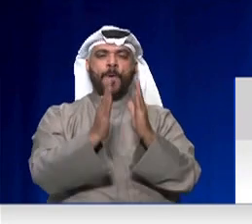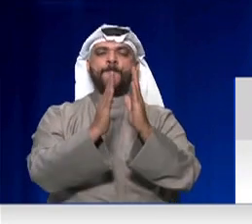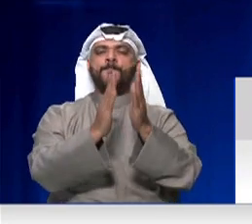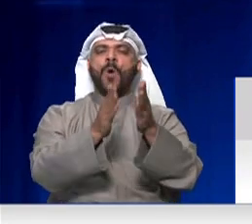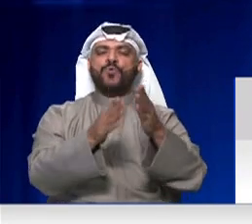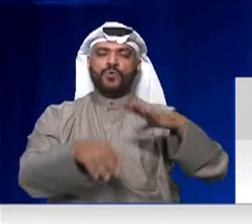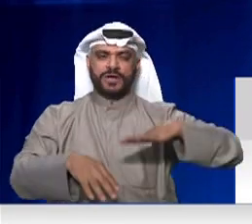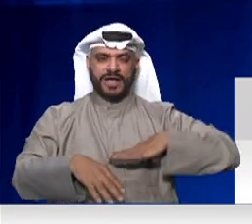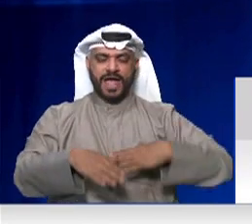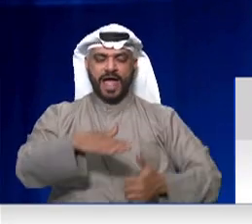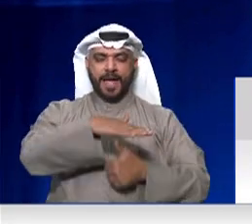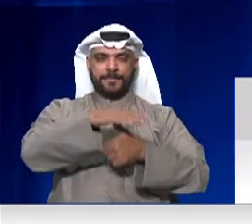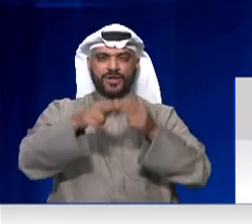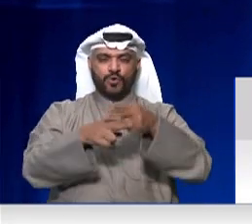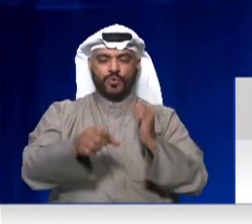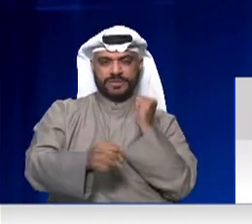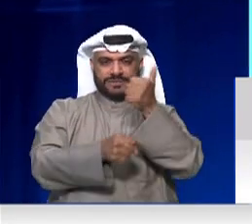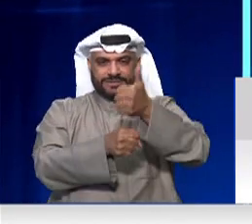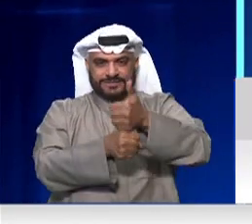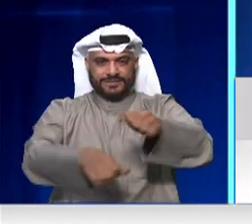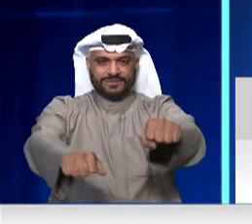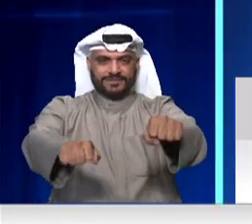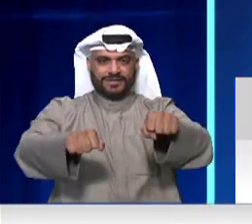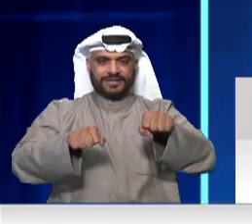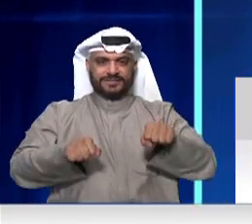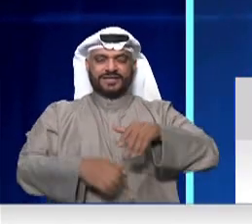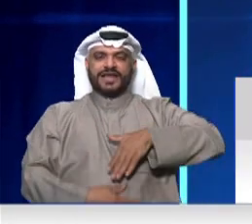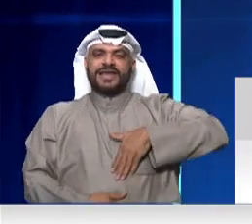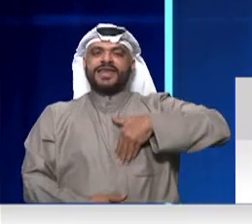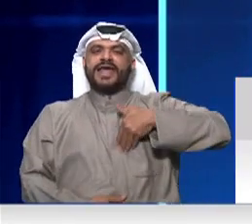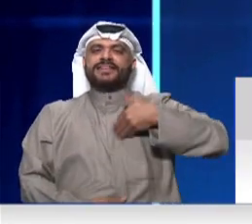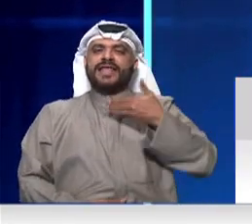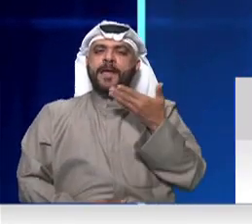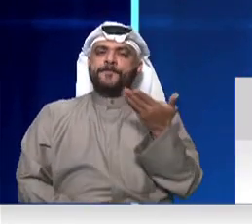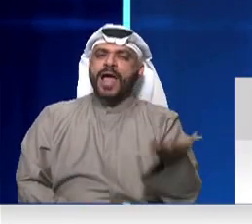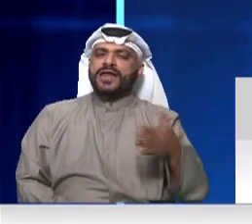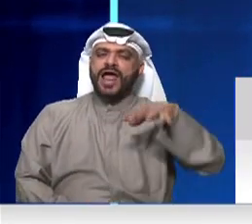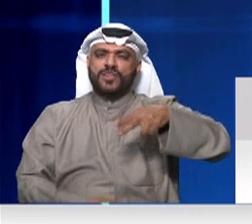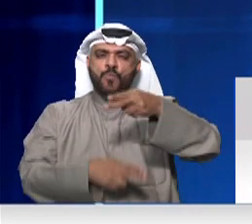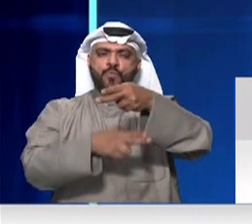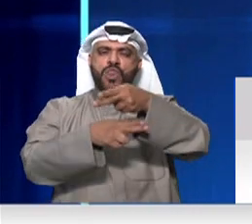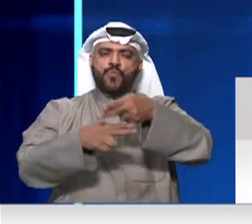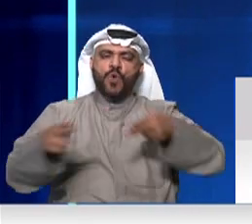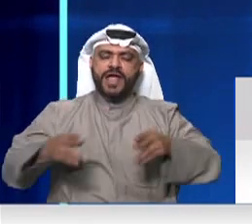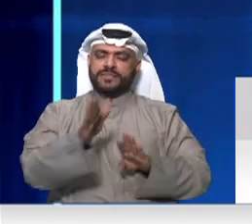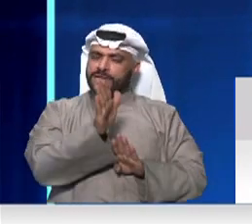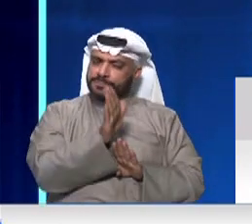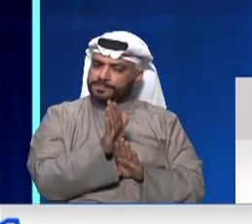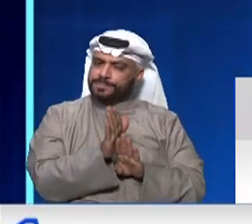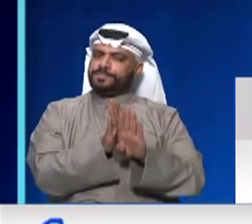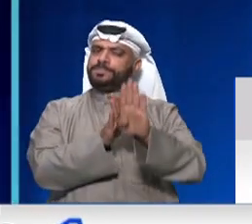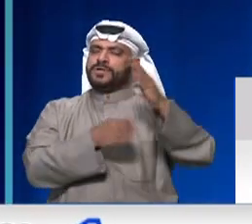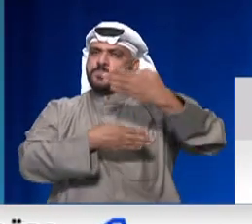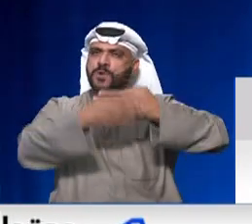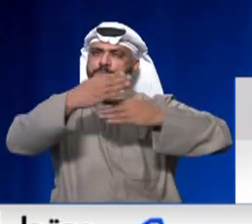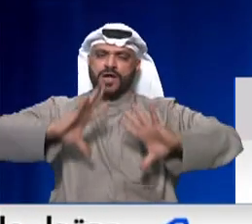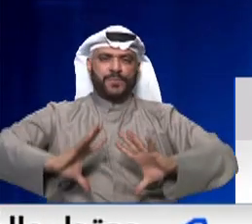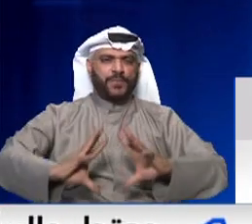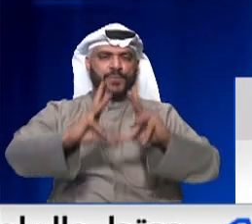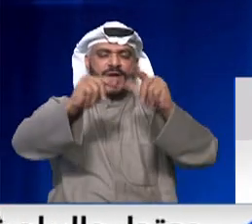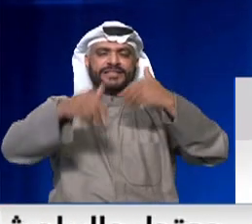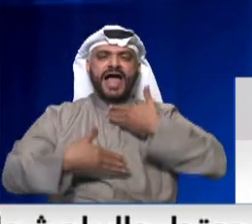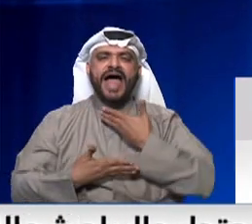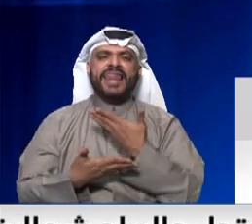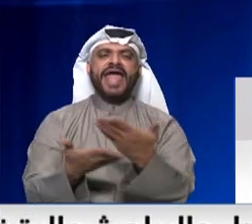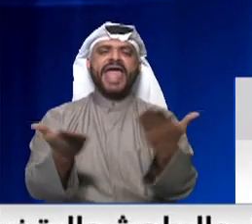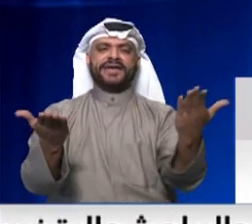بمناسبة توليه مقاليد الحكم، متمنيا للسمو حفظه الله كل التوفيق لمواصلة مسيرة الخير والنماء لدولة